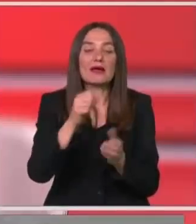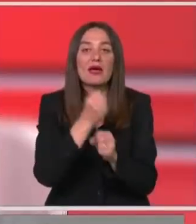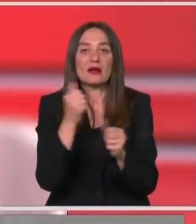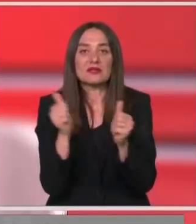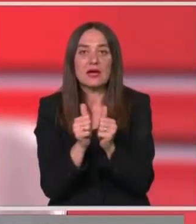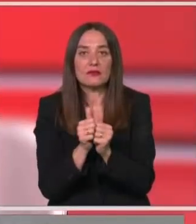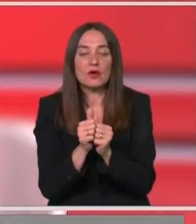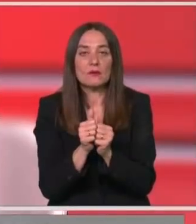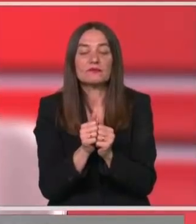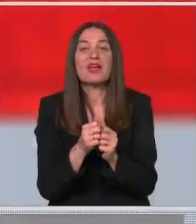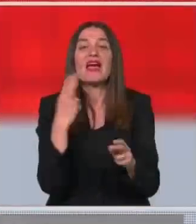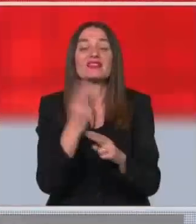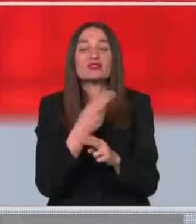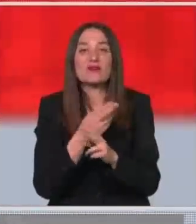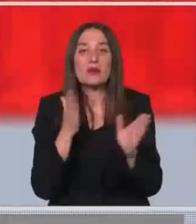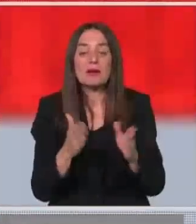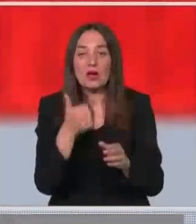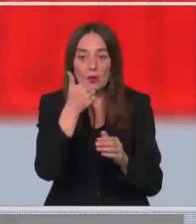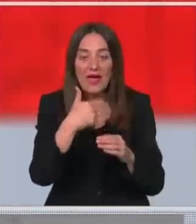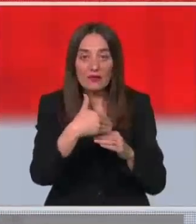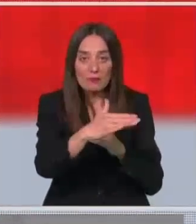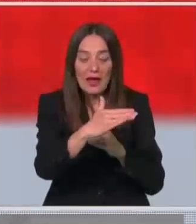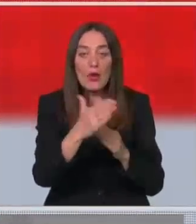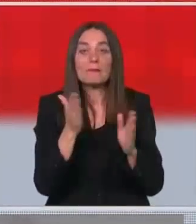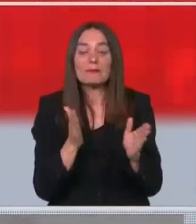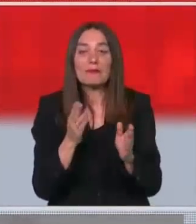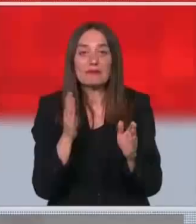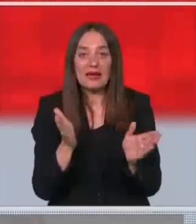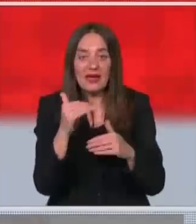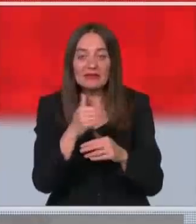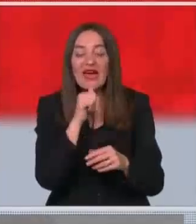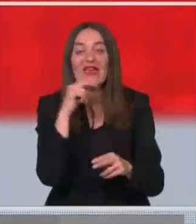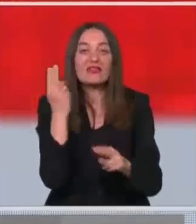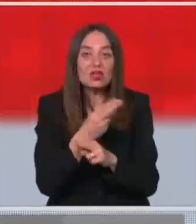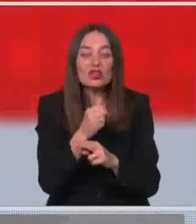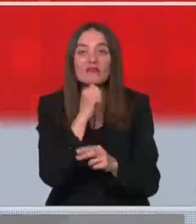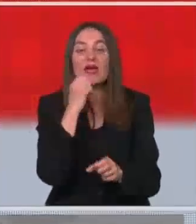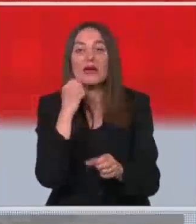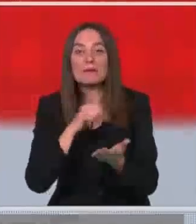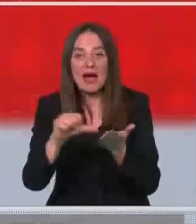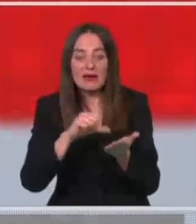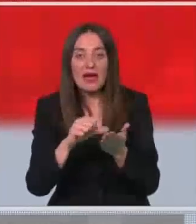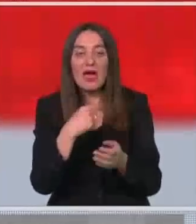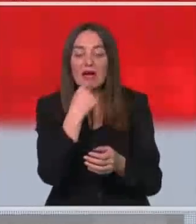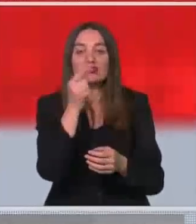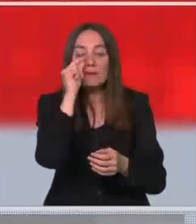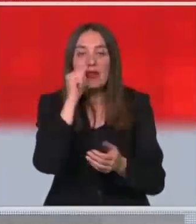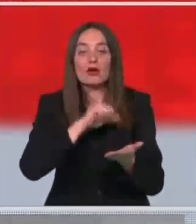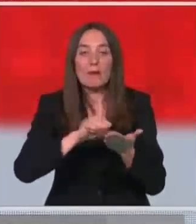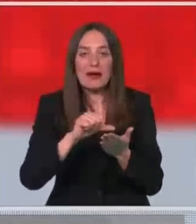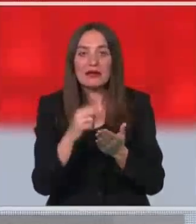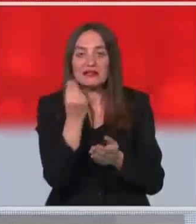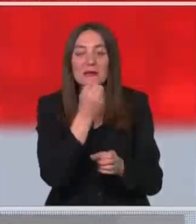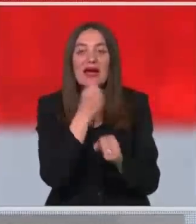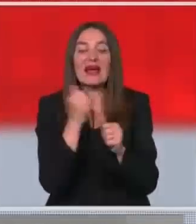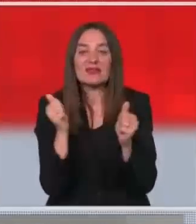zajedno? Državni paket gde u jednom delu paketa i država i banke, kada kažem banke, uključujem i Narodnu banku Srbije,